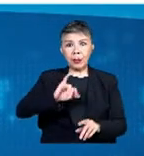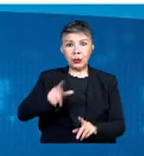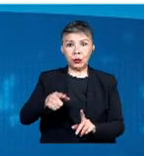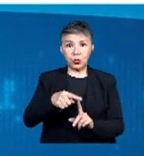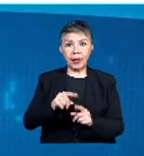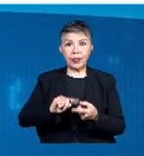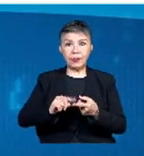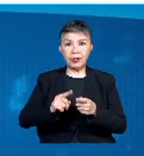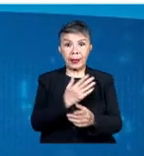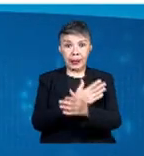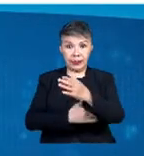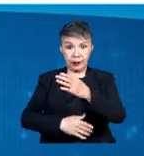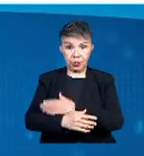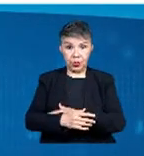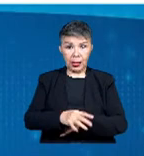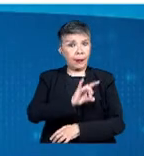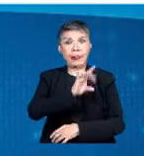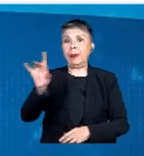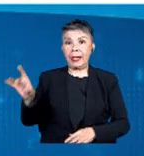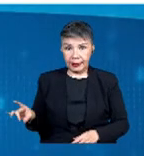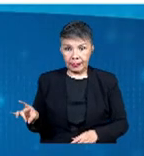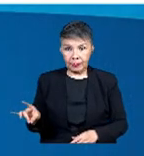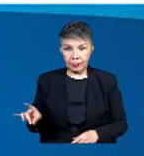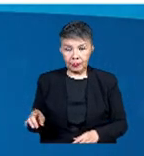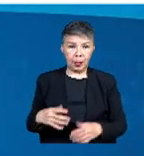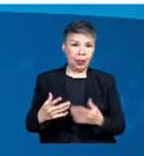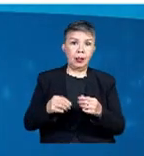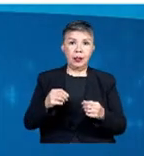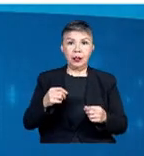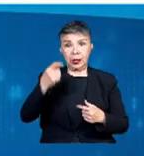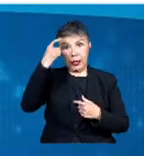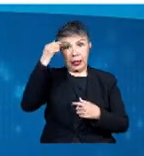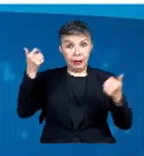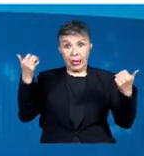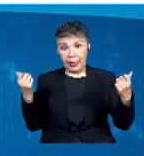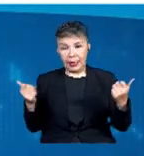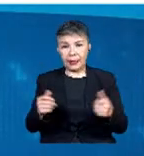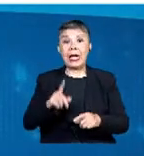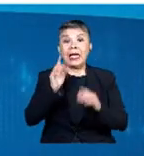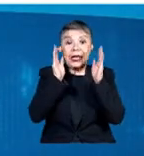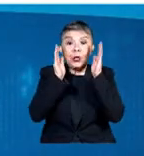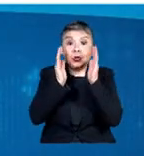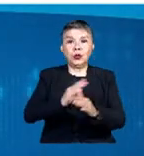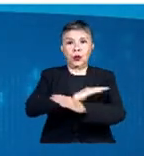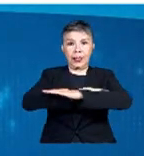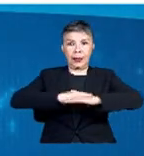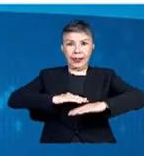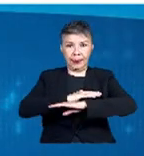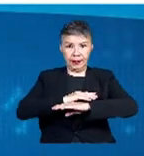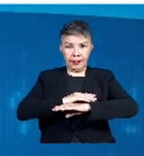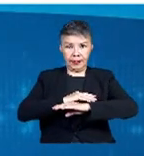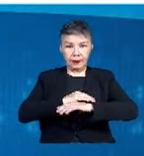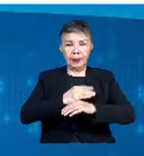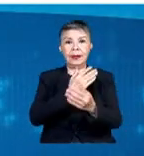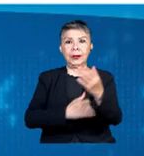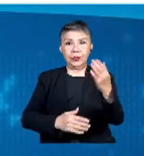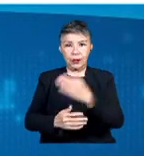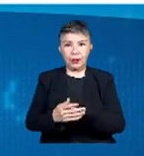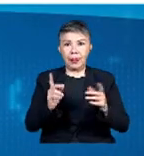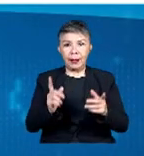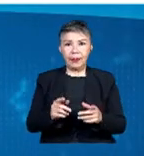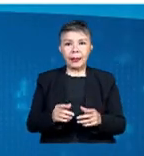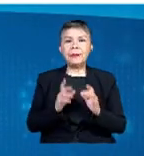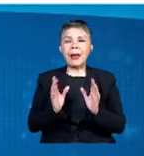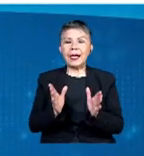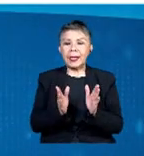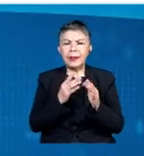juta teman disabilitas tentu dari beragam macam profesi ya. Tapi kalau untuk atlet itu sendiri nih, apa yang memang menjadi catatannya?